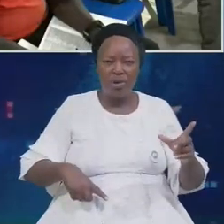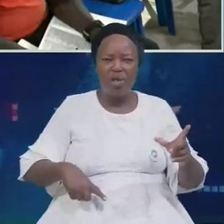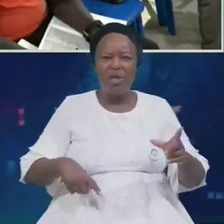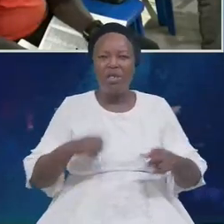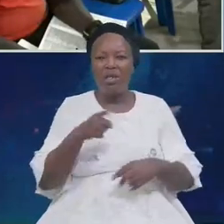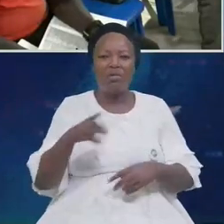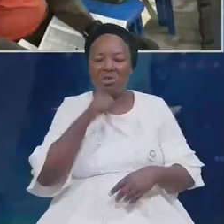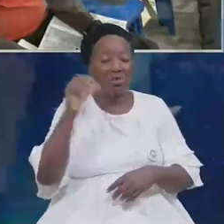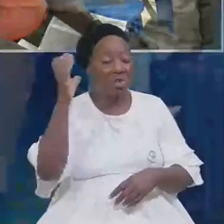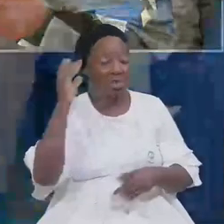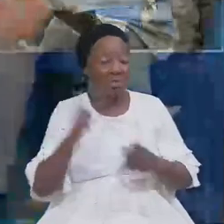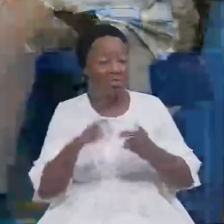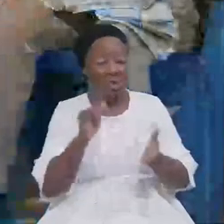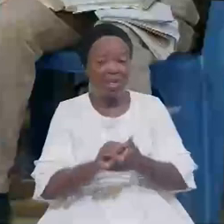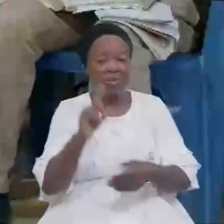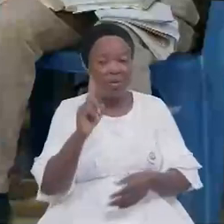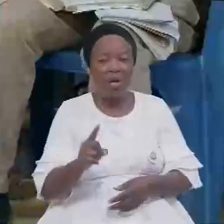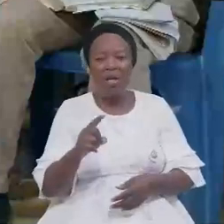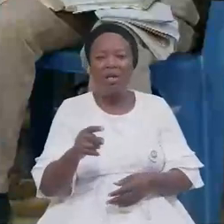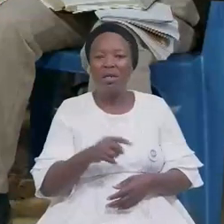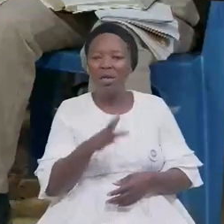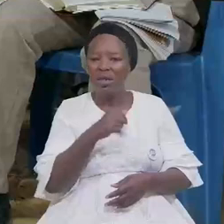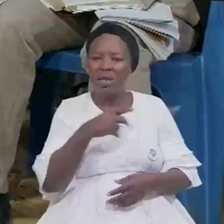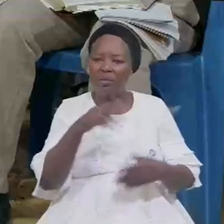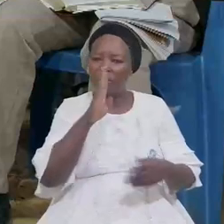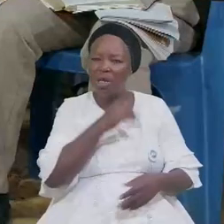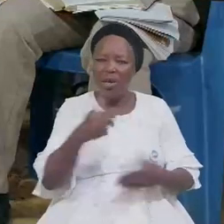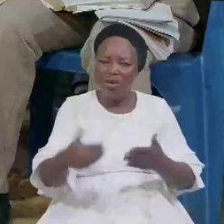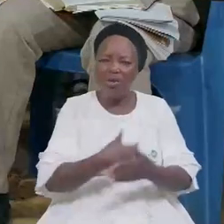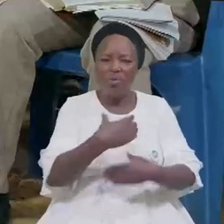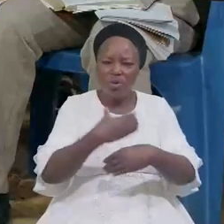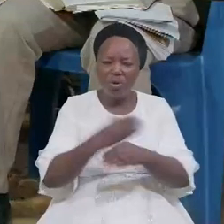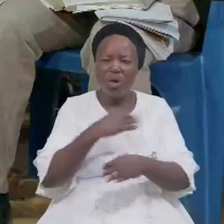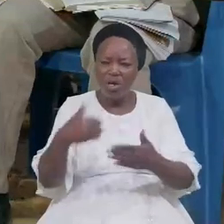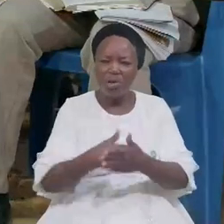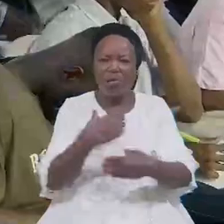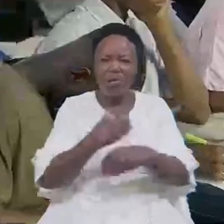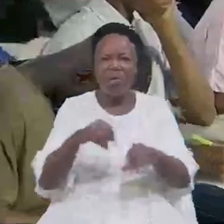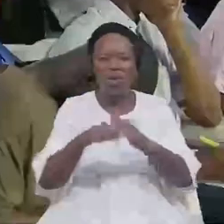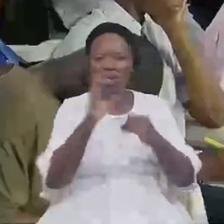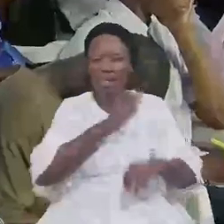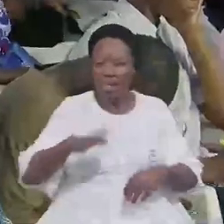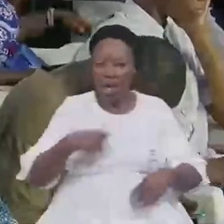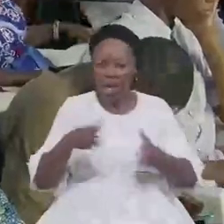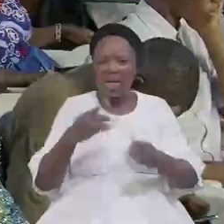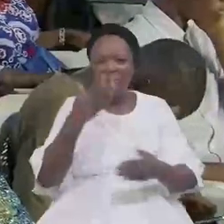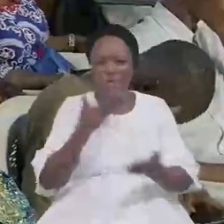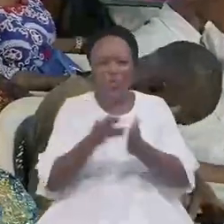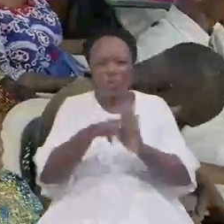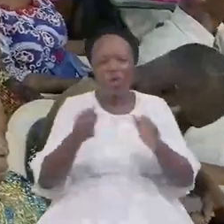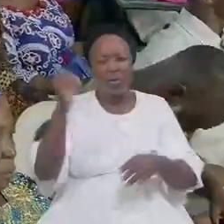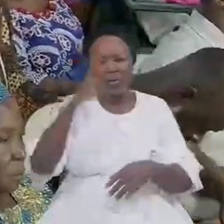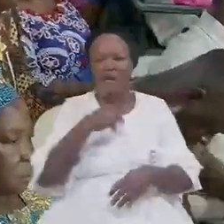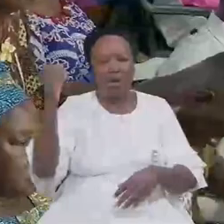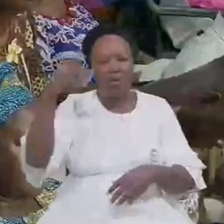pas écouter cela. Sois une nouvelle créature en Christ, et que la bonté du Seigneur, la puissance